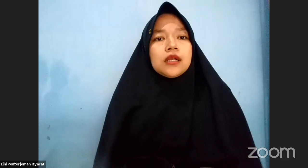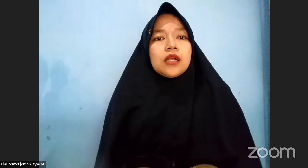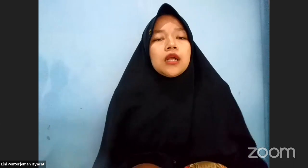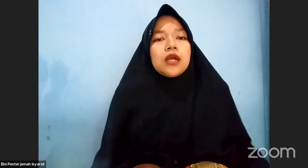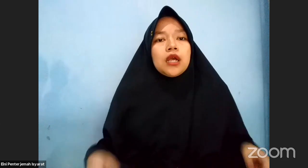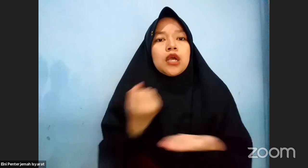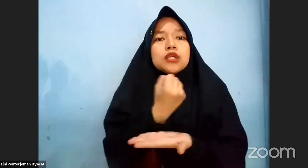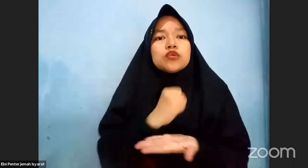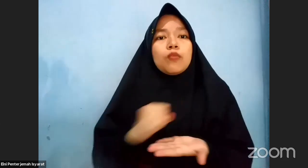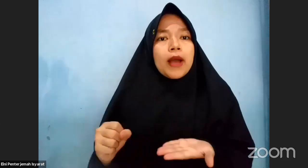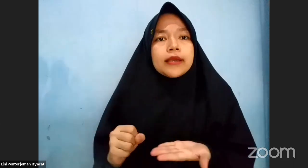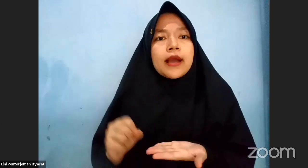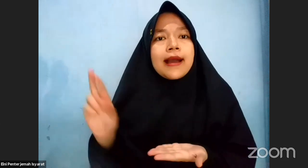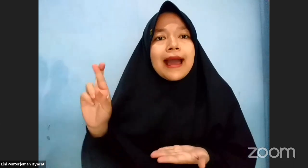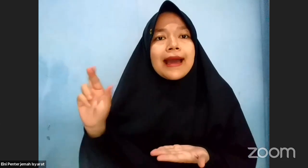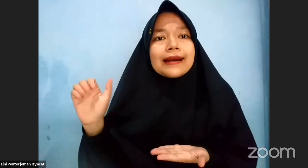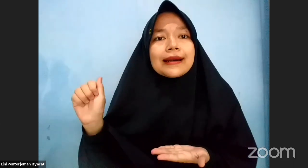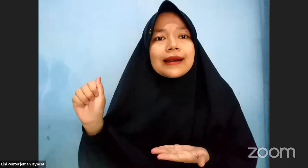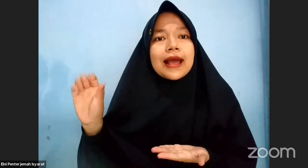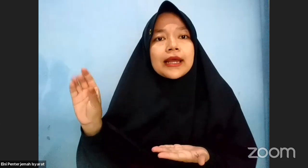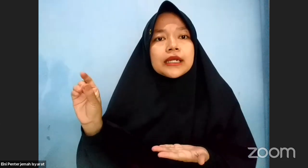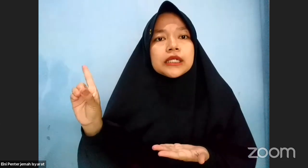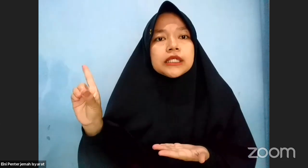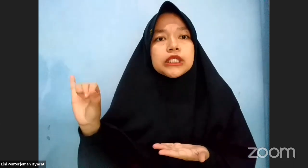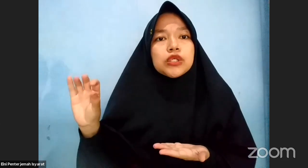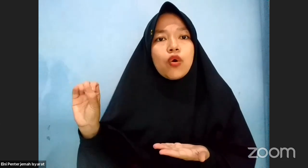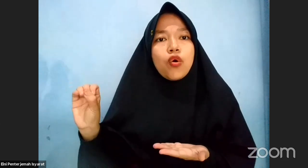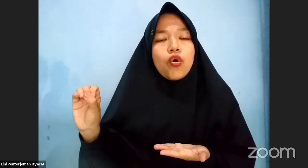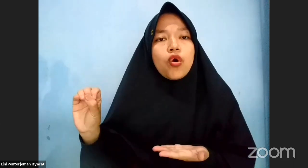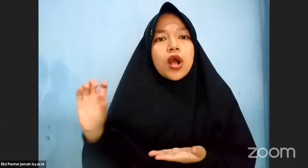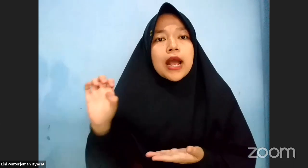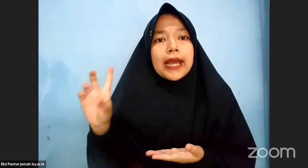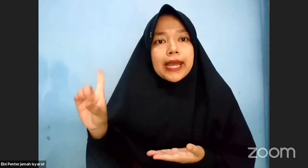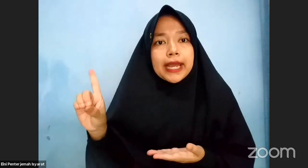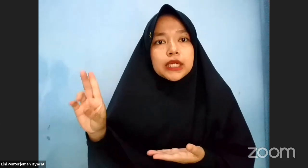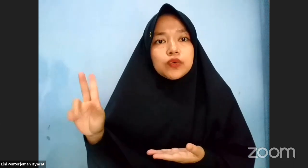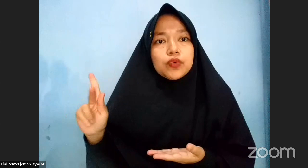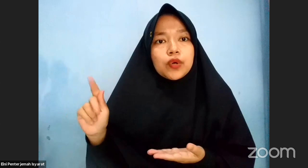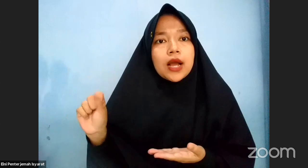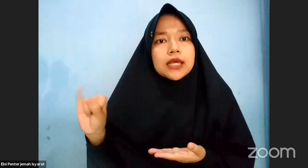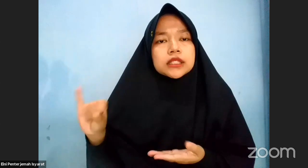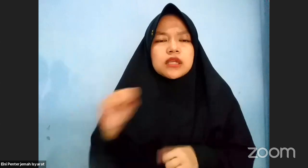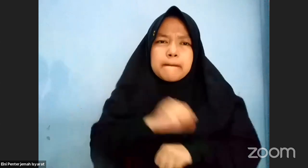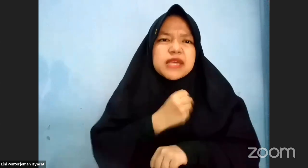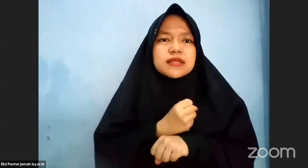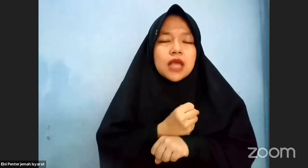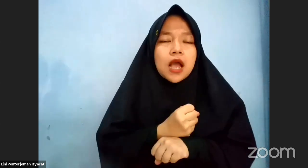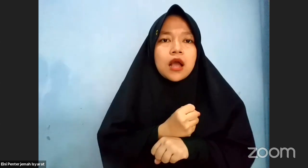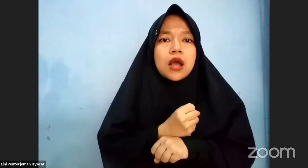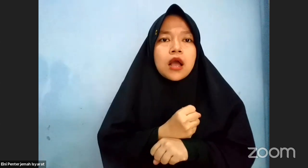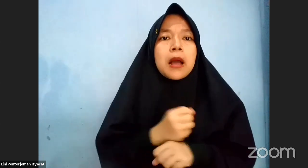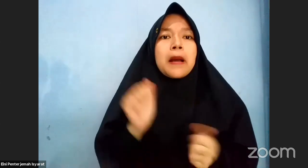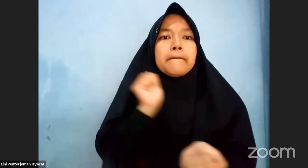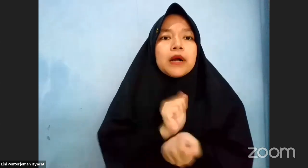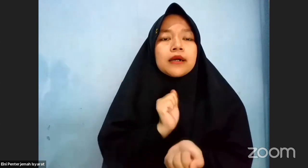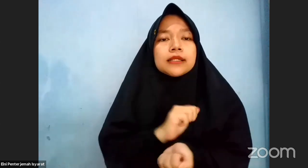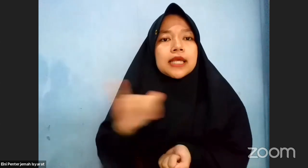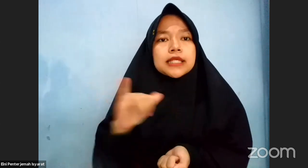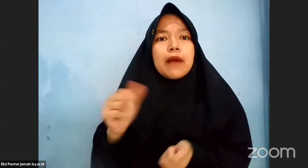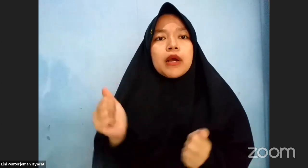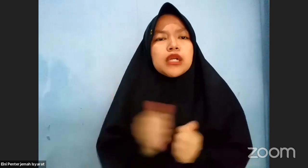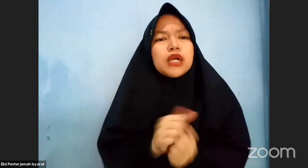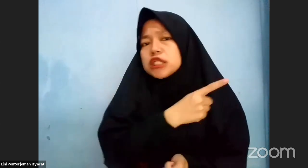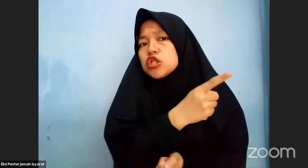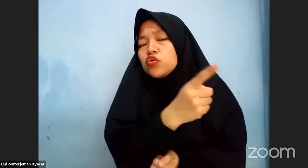eh di daerah tertentu kan mau cari sinyal jangankan di daerah lain ini saya aja nih dari tadi juga atau berhenti gitu ya sinyal